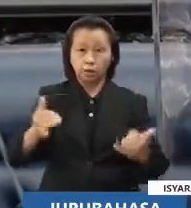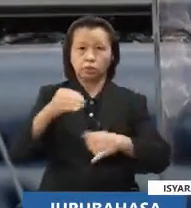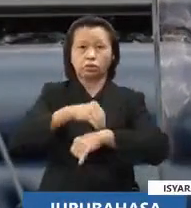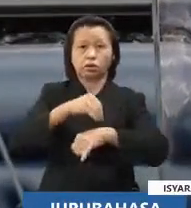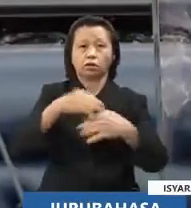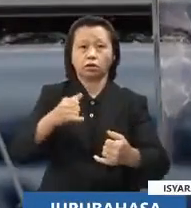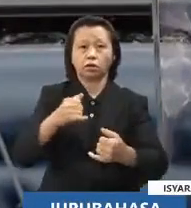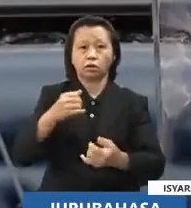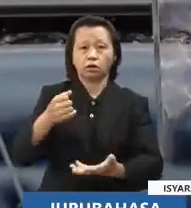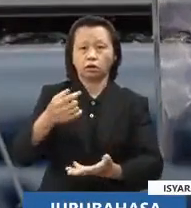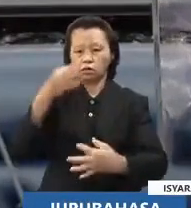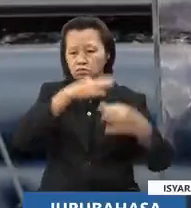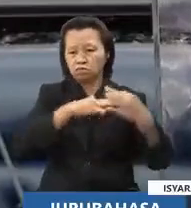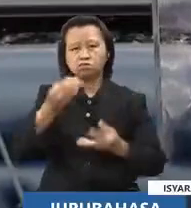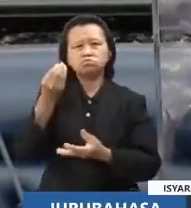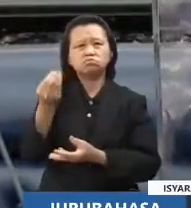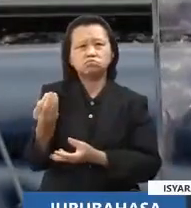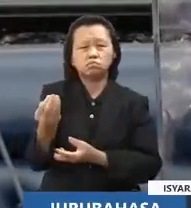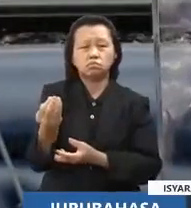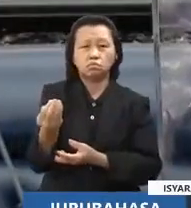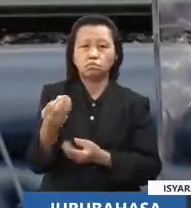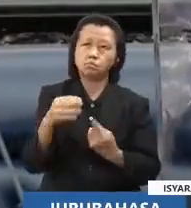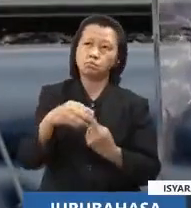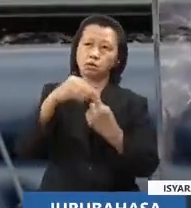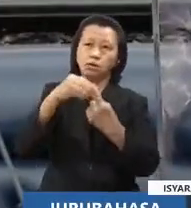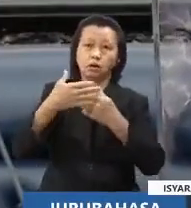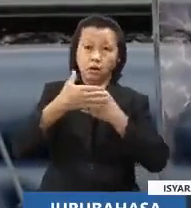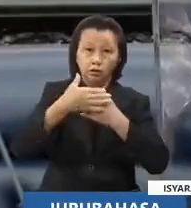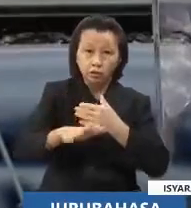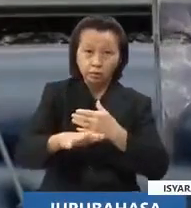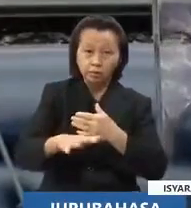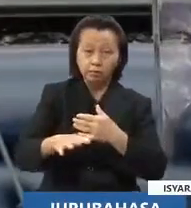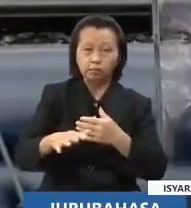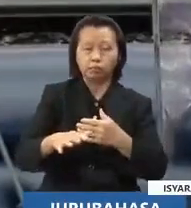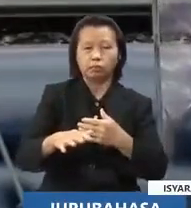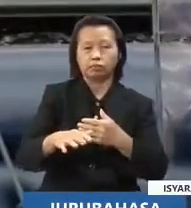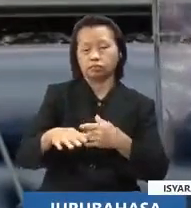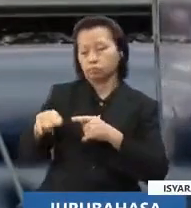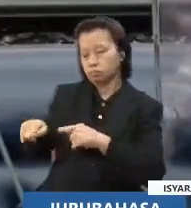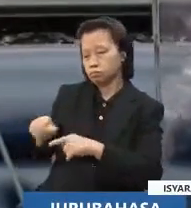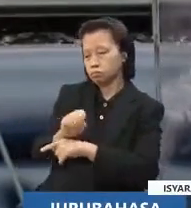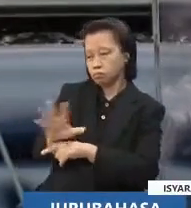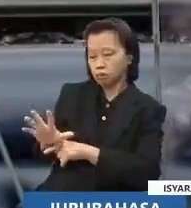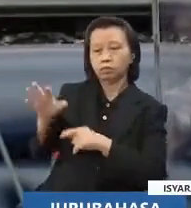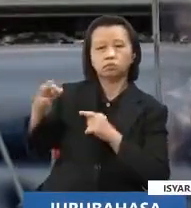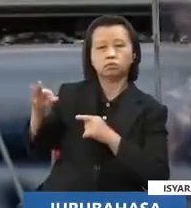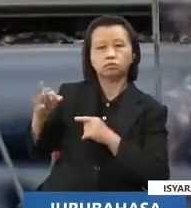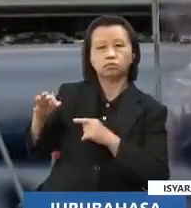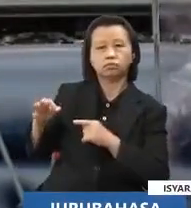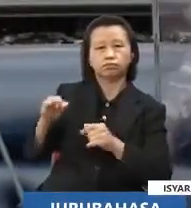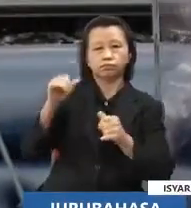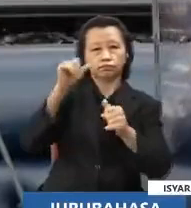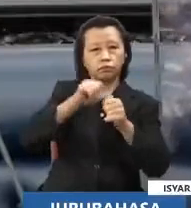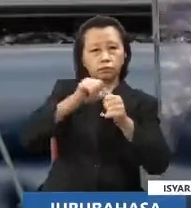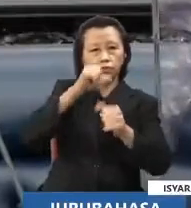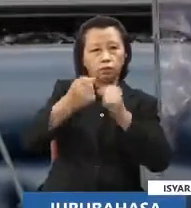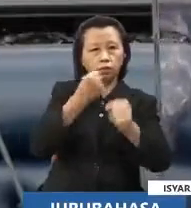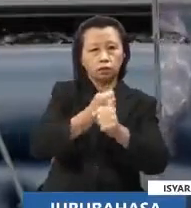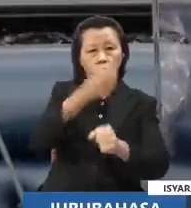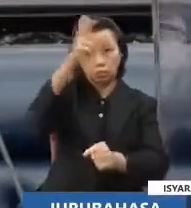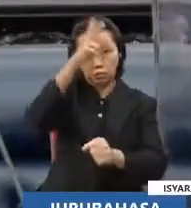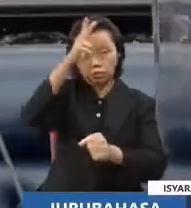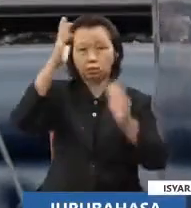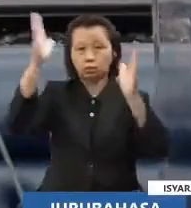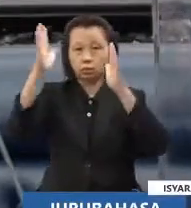mengalami kekurangan hasil, terutamanya di pasca pandemik COVID-19. Dalam hal ini, setiap tahun